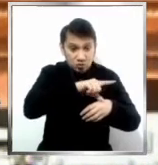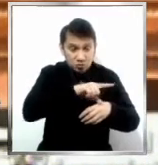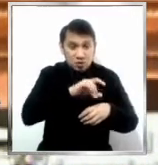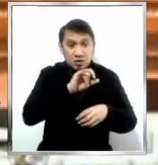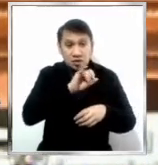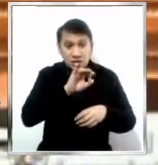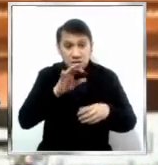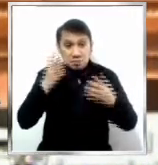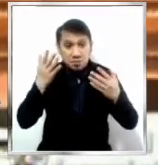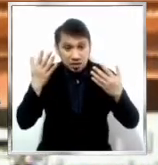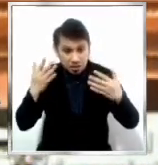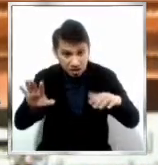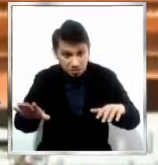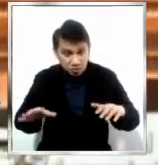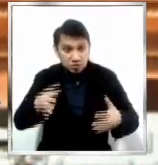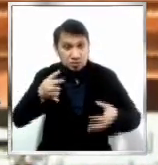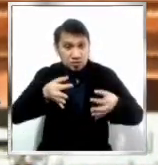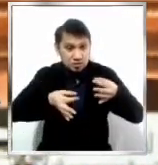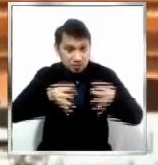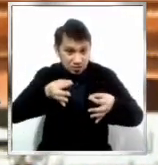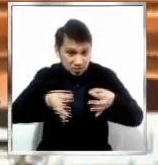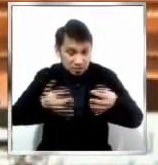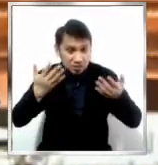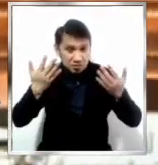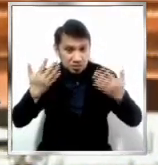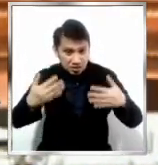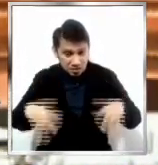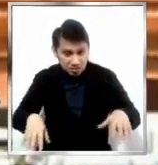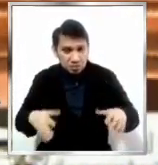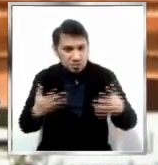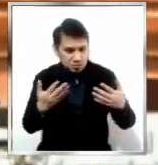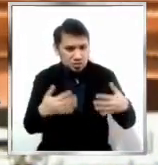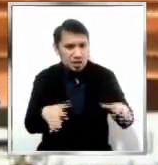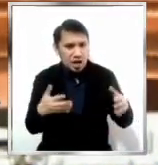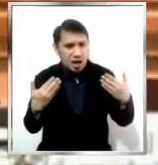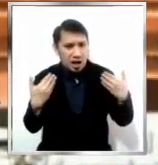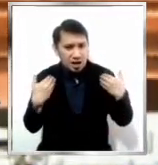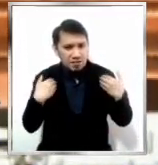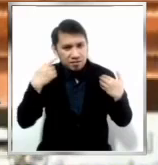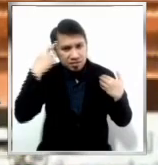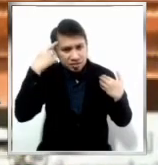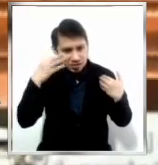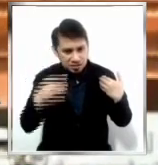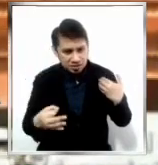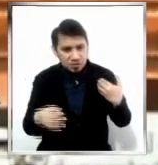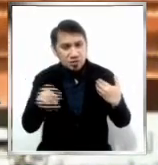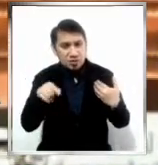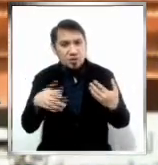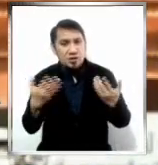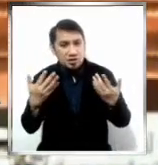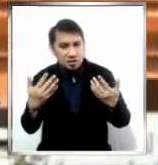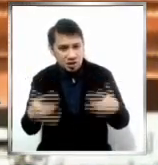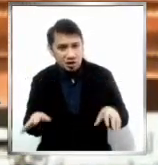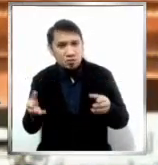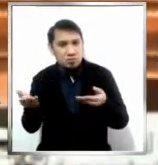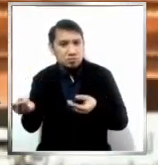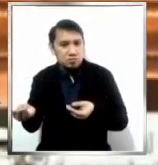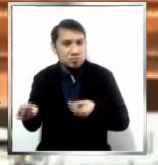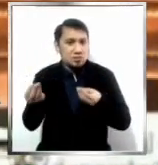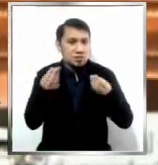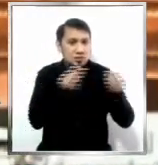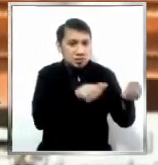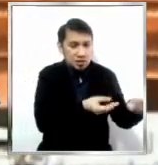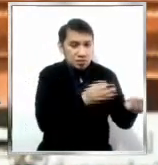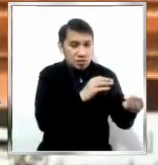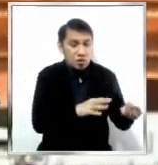na ang kaso, sentensyado ka, bibitawan ka na ng BGMP, ibigay ka na doon sa